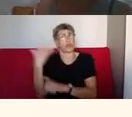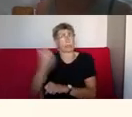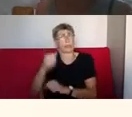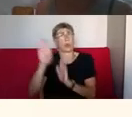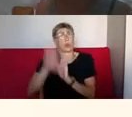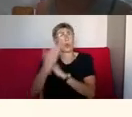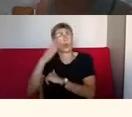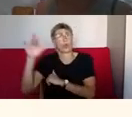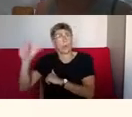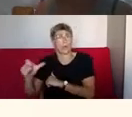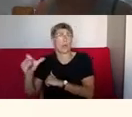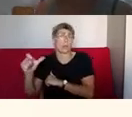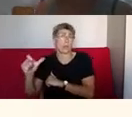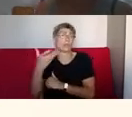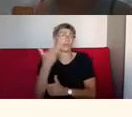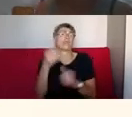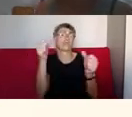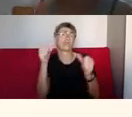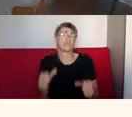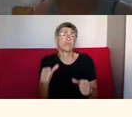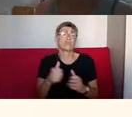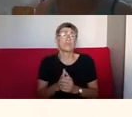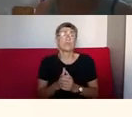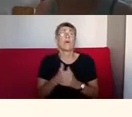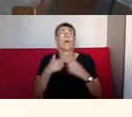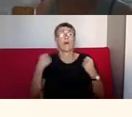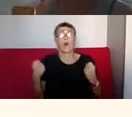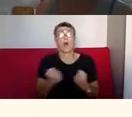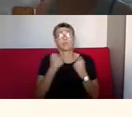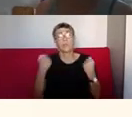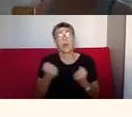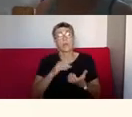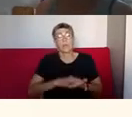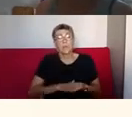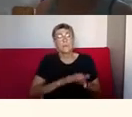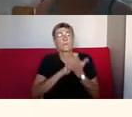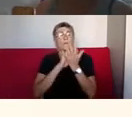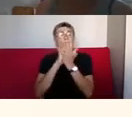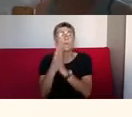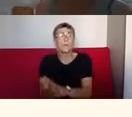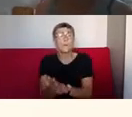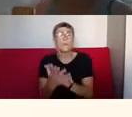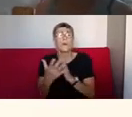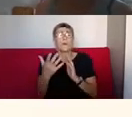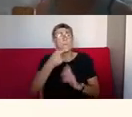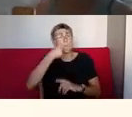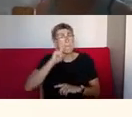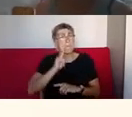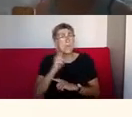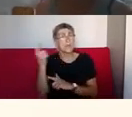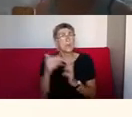être recrutées. Et donc, petit à petit, la campagne a évolué. Donc, on a eu en mai